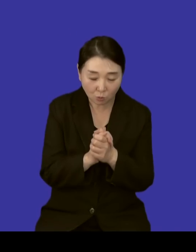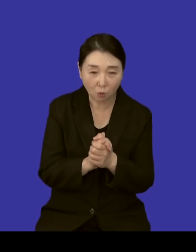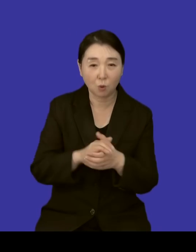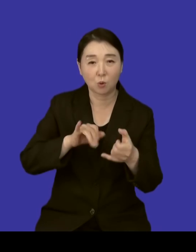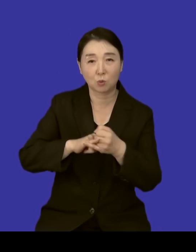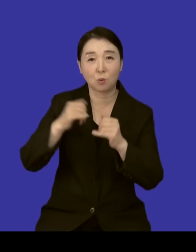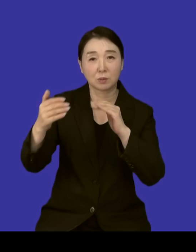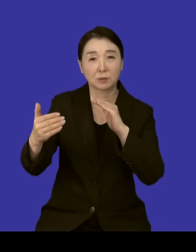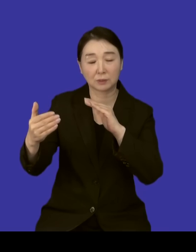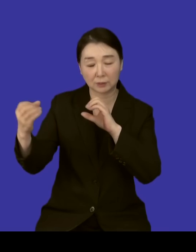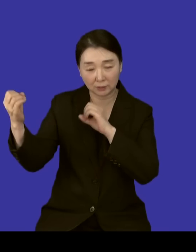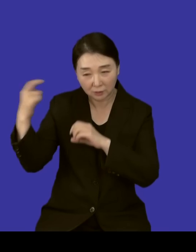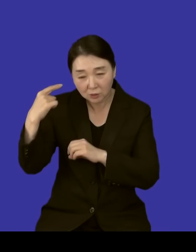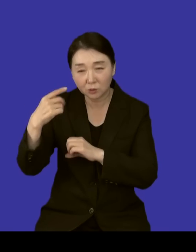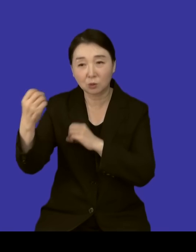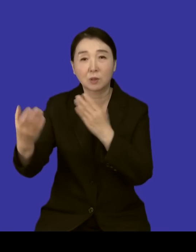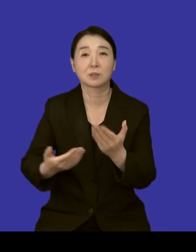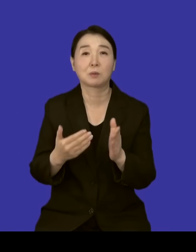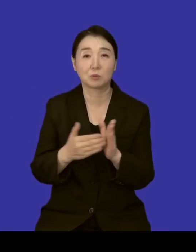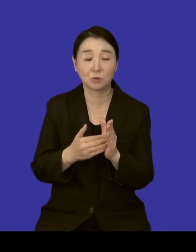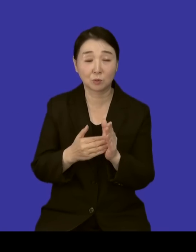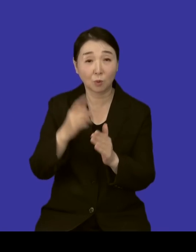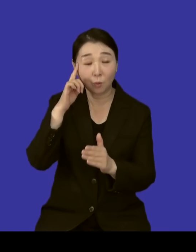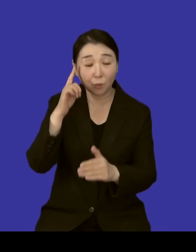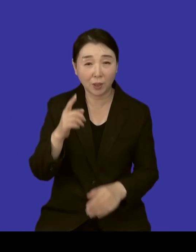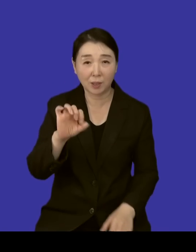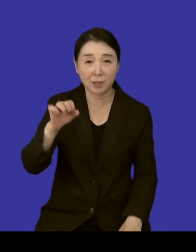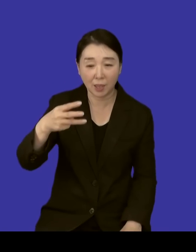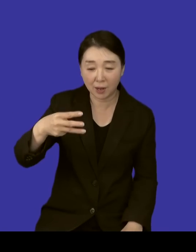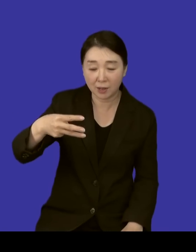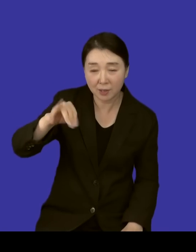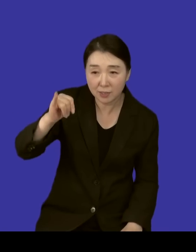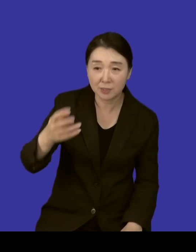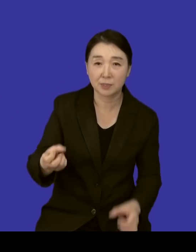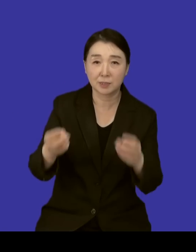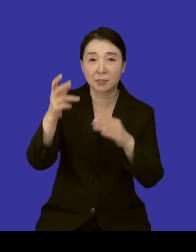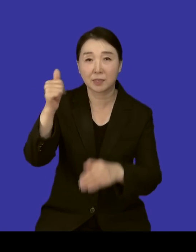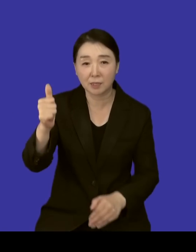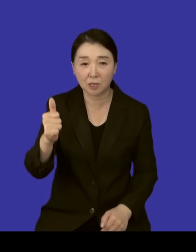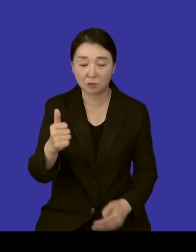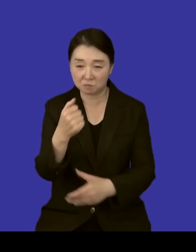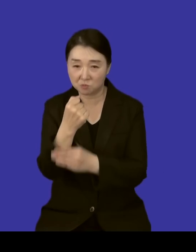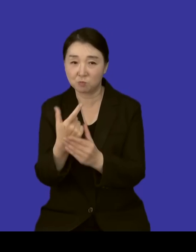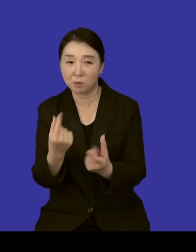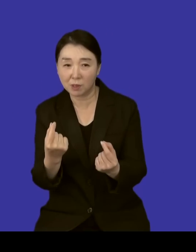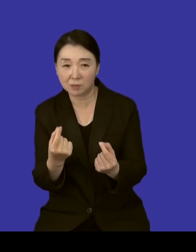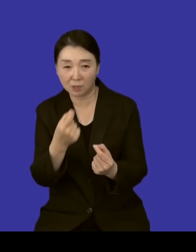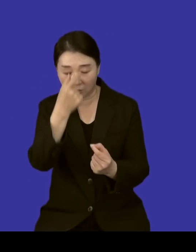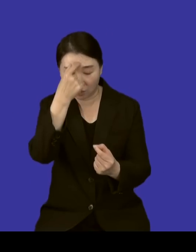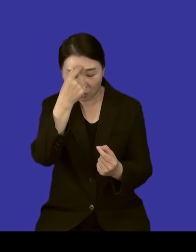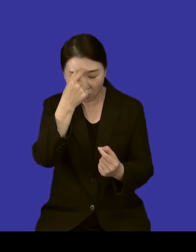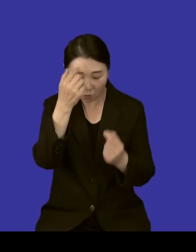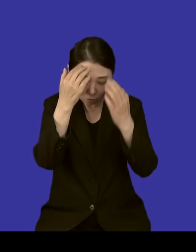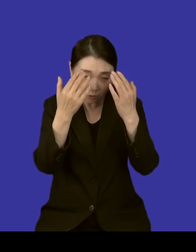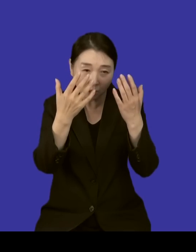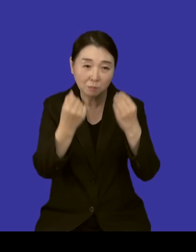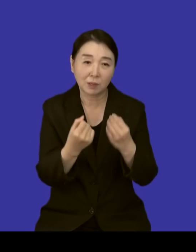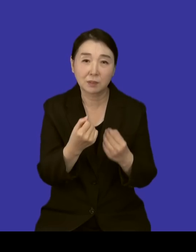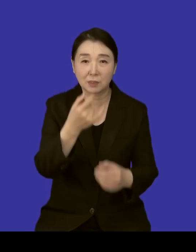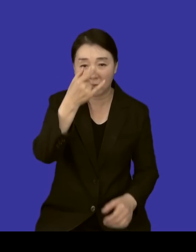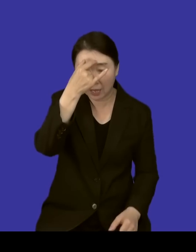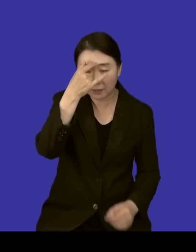반드시 들으시고 네. 엘리 제사장이 굉장히 부패했어도 고난받는 한나의 그 기도 때문에 그 이스라엘